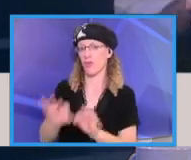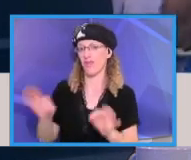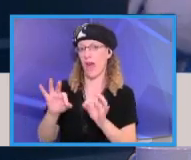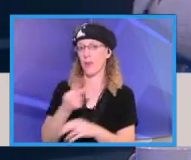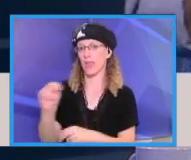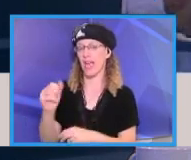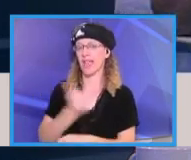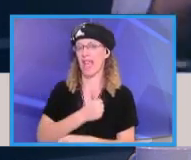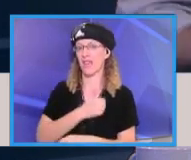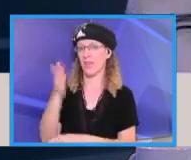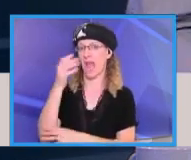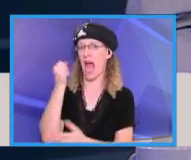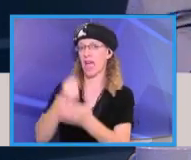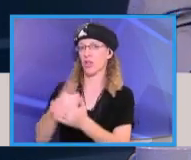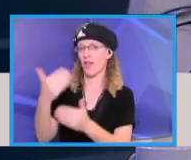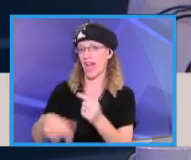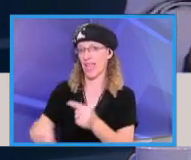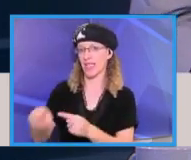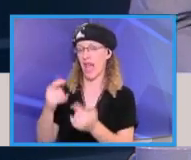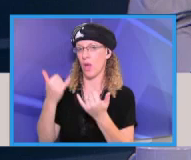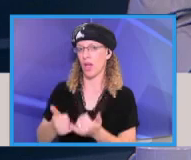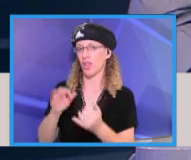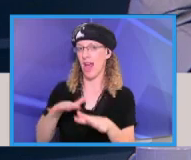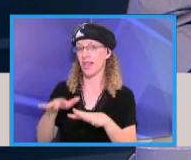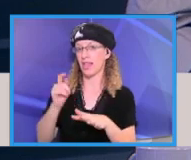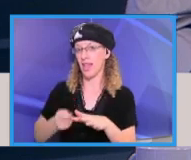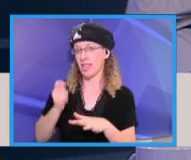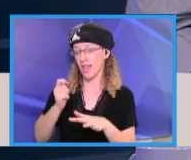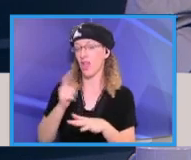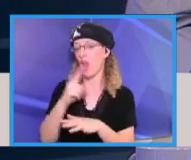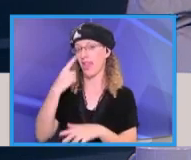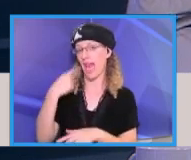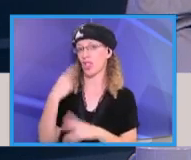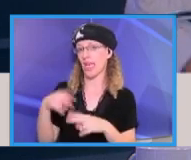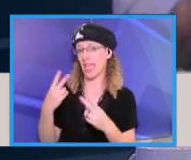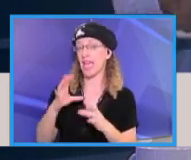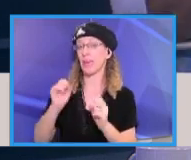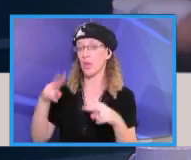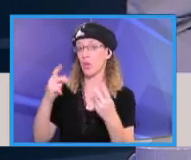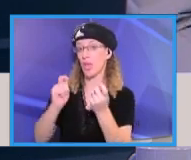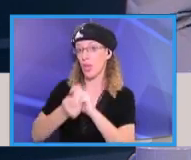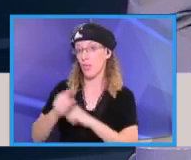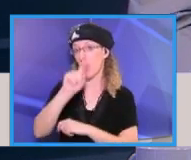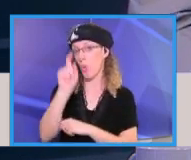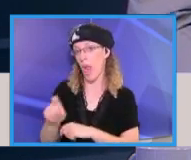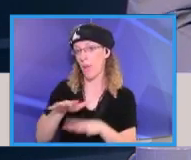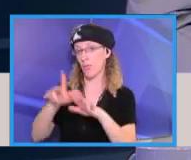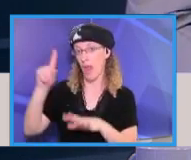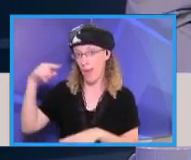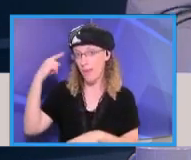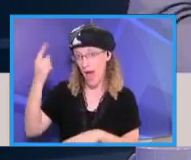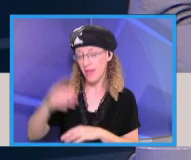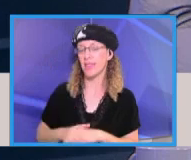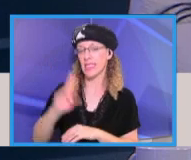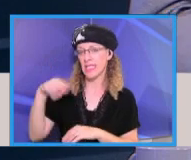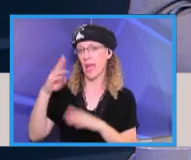דת ומדינה עד סוף הקדנציה הנוכחית של הכנסת והממשלה, כך שלא נראה לי שיהיה, ואם יהיו שינויים, אולי בממשלה הבאה, זה